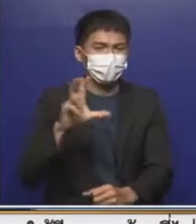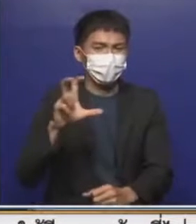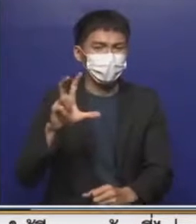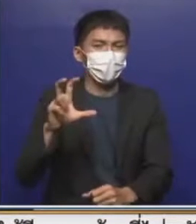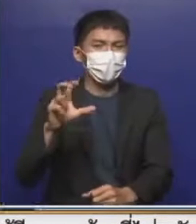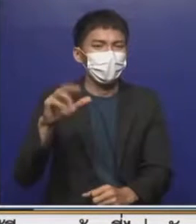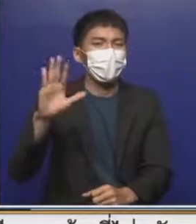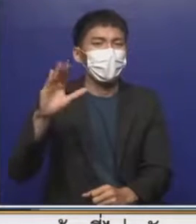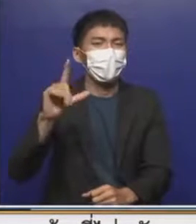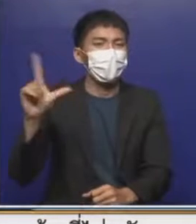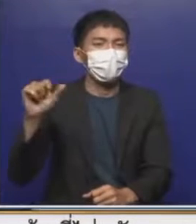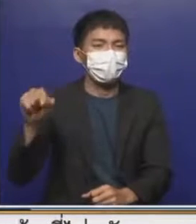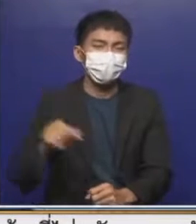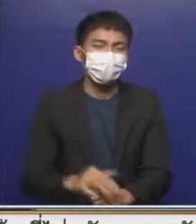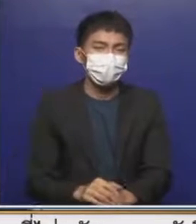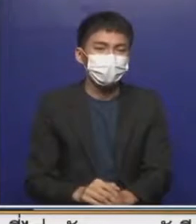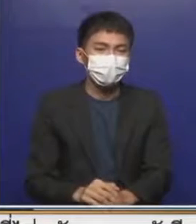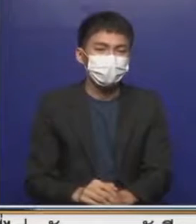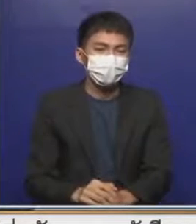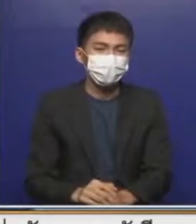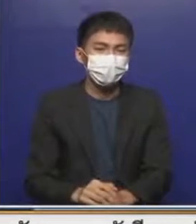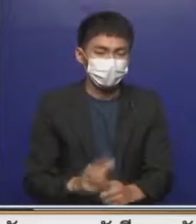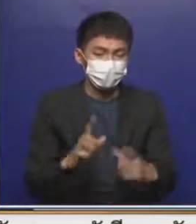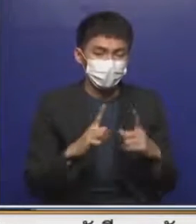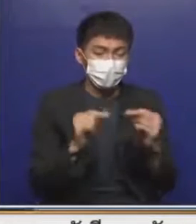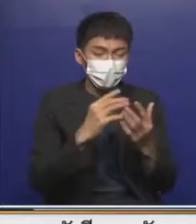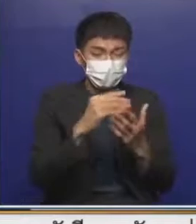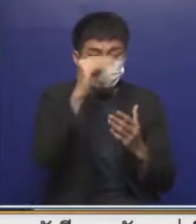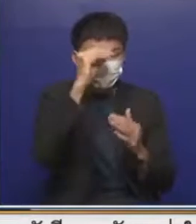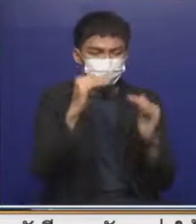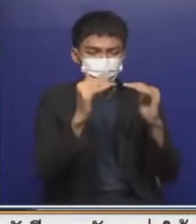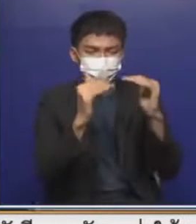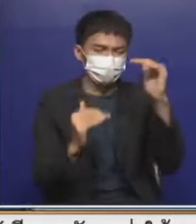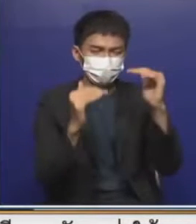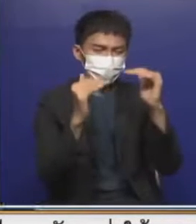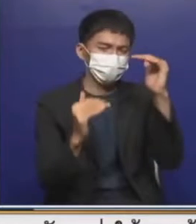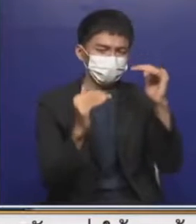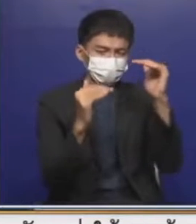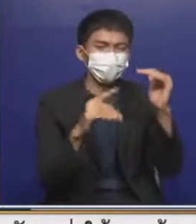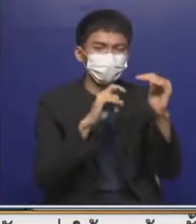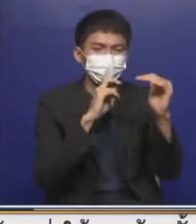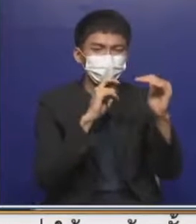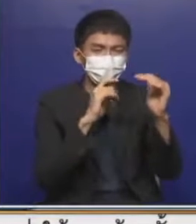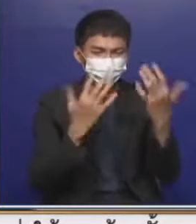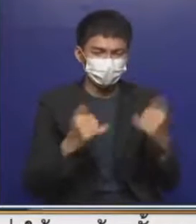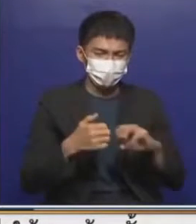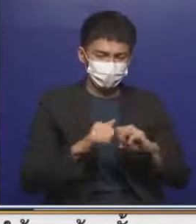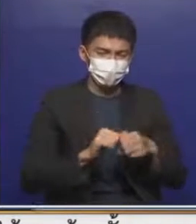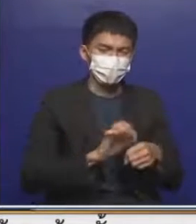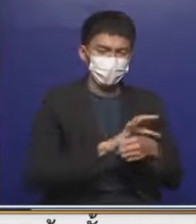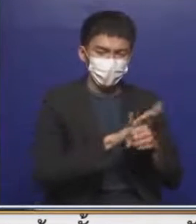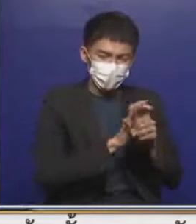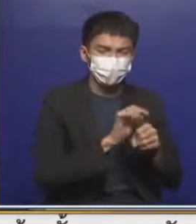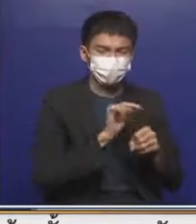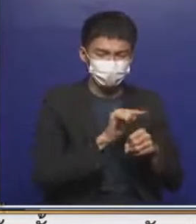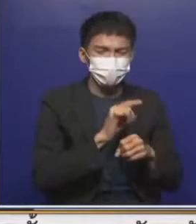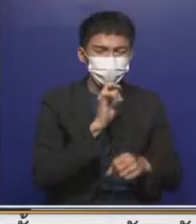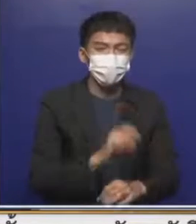สรปแล้วในสณะกความเหลือมลำทกศึษาที่เพิ่มขึ้อย่ตึงเคียดถ้ามการการระบาทขโควิดที่เป็อยแนี้